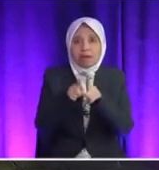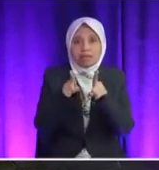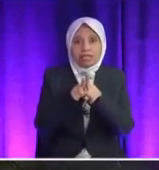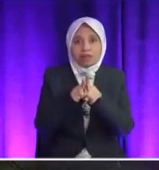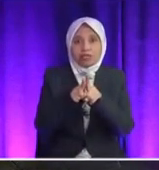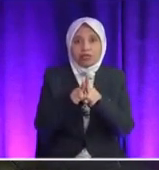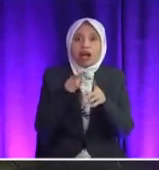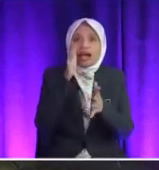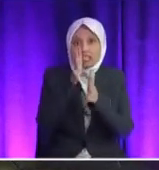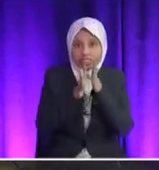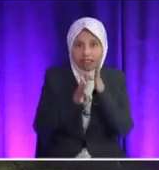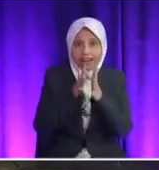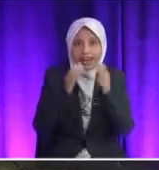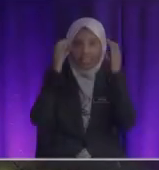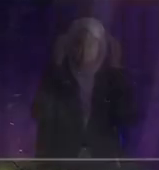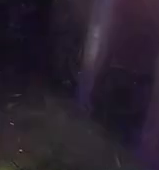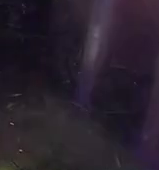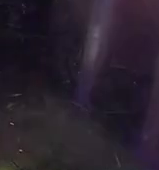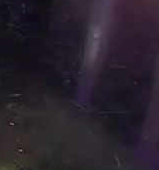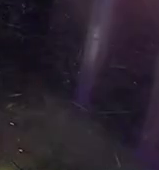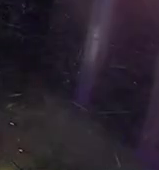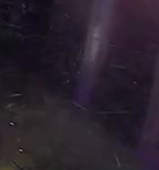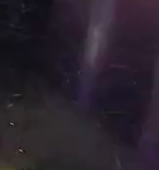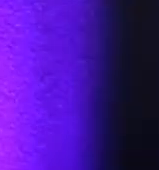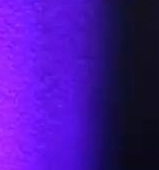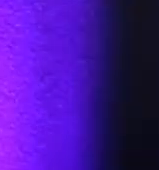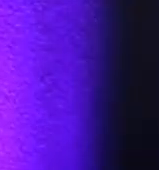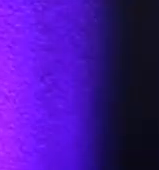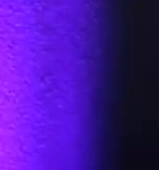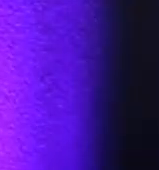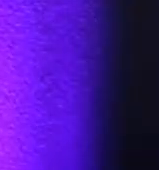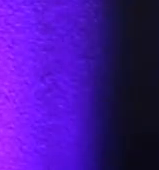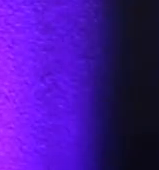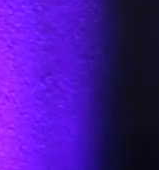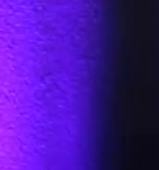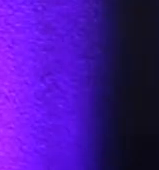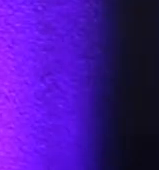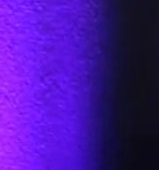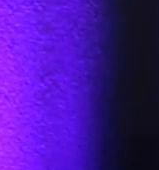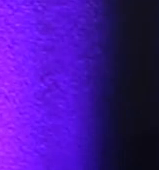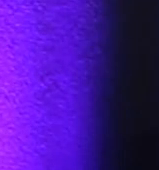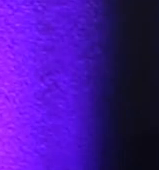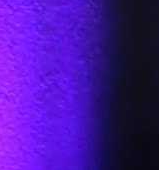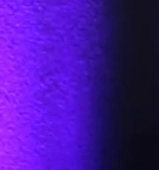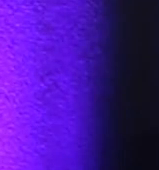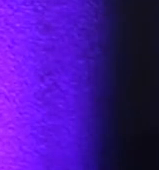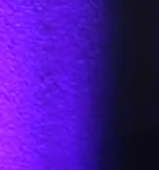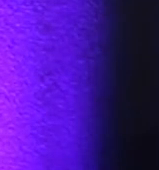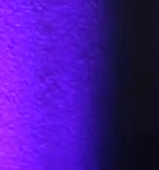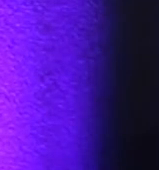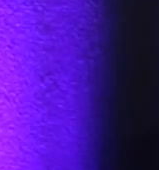rubah segitu itu cek pdsq scan khas Jalan pil Kuala Lumpur